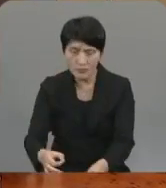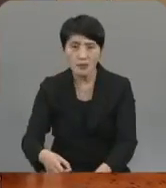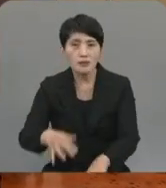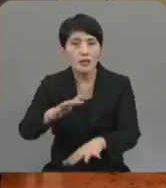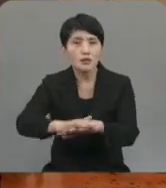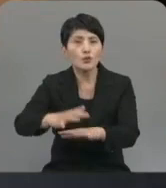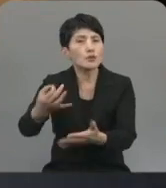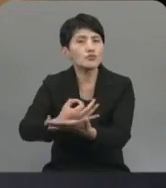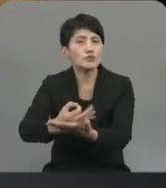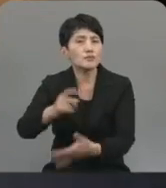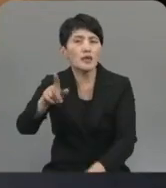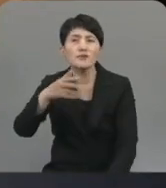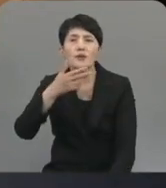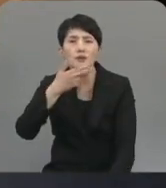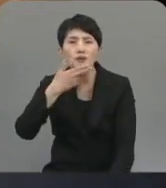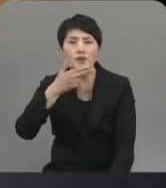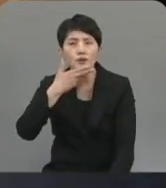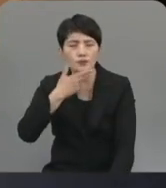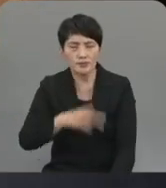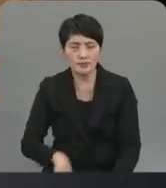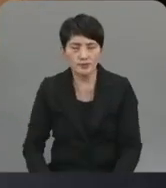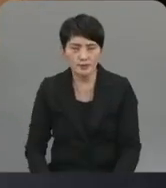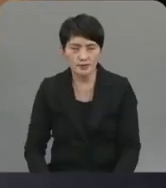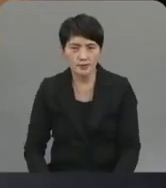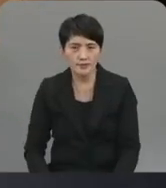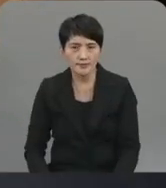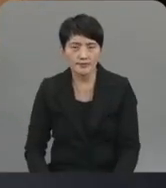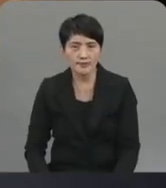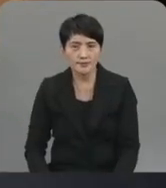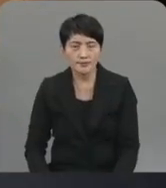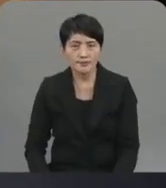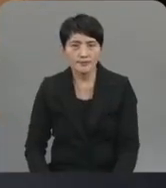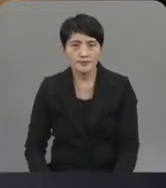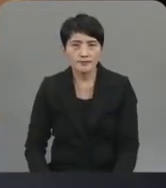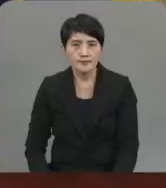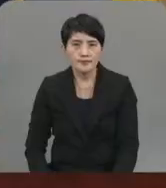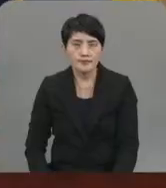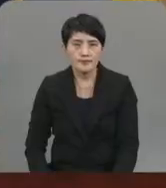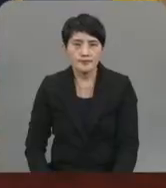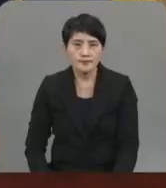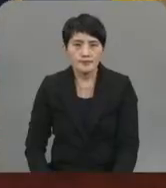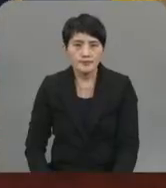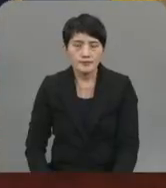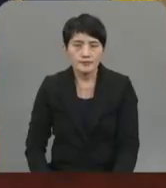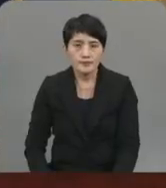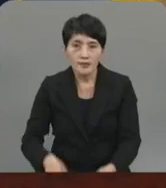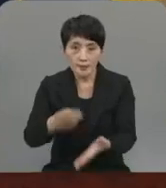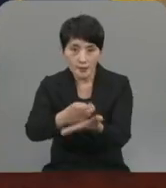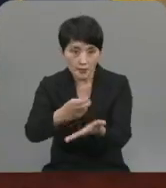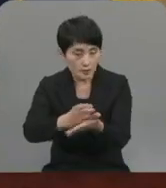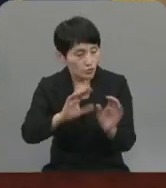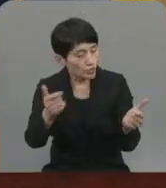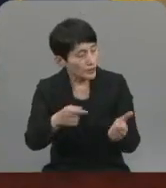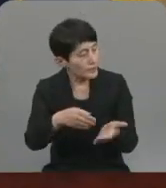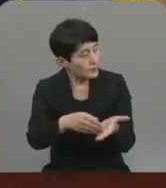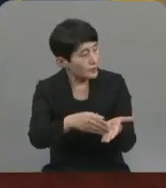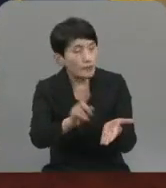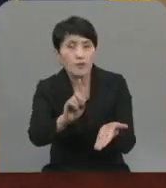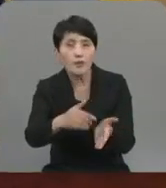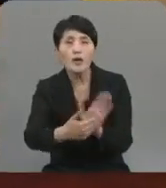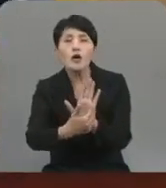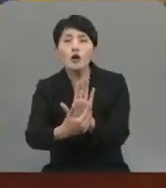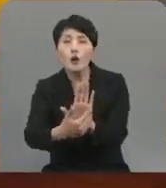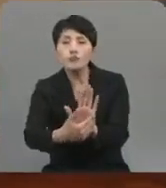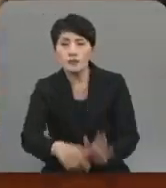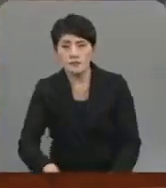nộp bất kể thị trường tiêu thụ gạo ra sao chính là biện pháp mua cưỡng chế gạo dư thừa kết quả nghiên cứu của các chuyên gia cũng cho thấy nếu